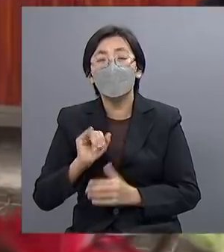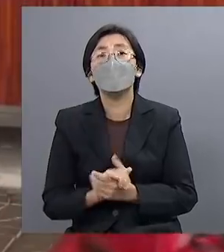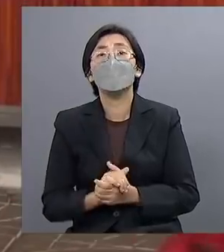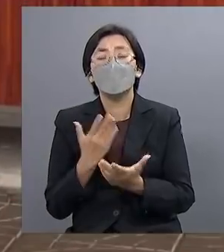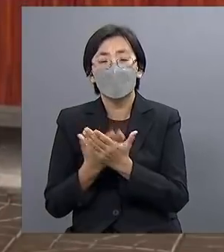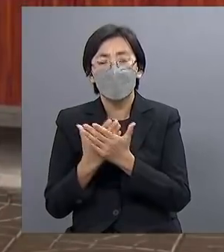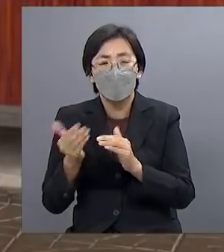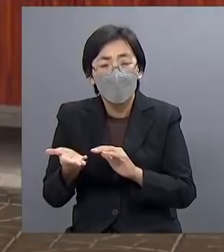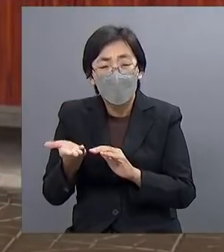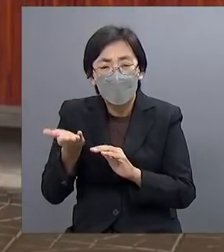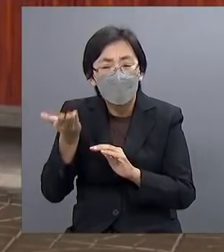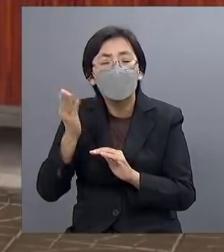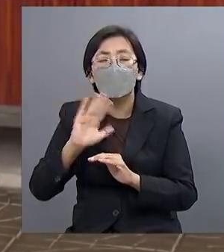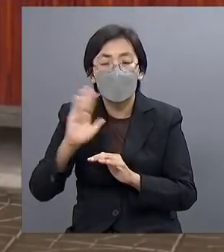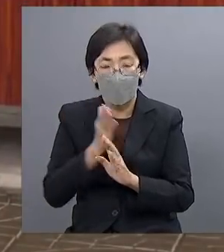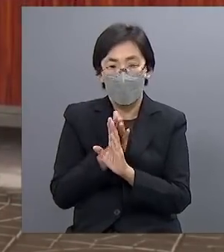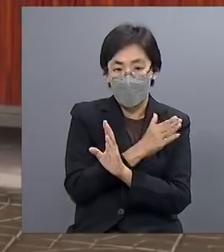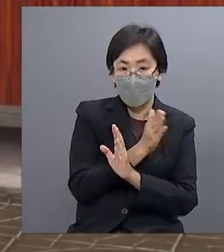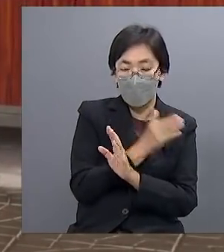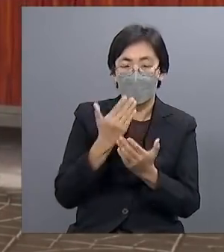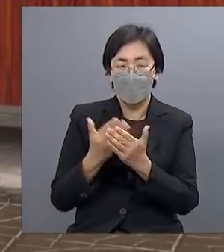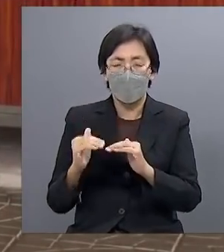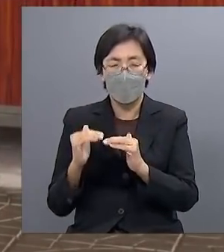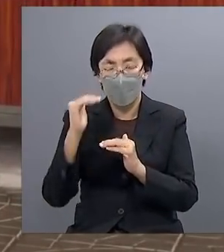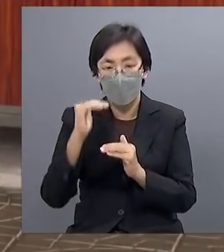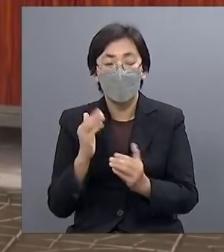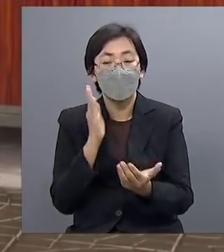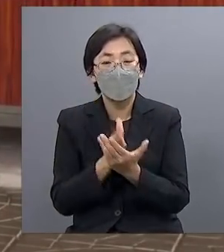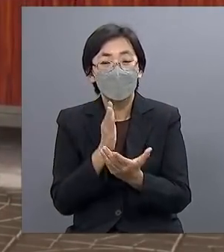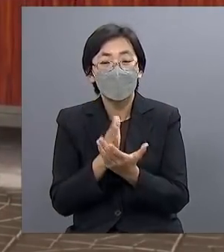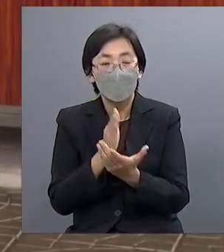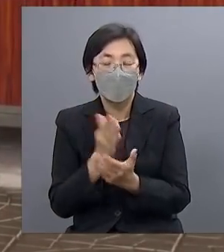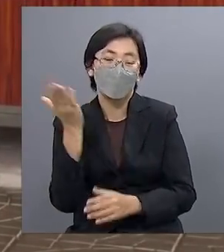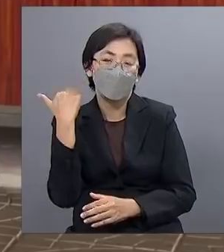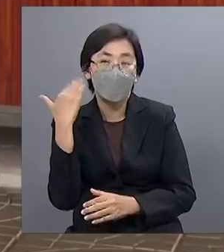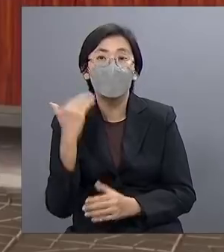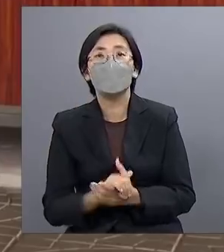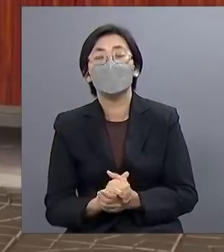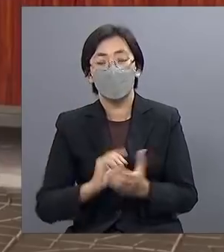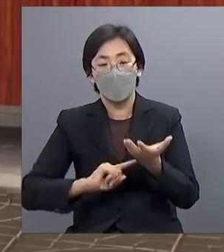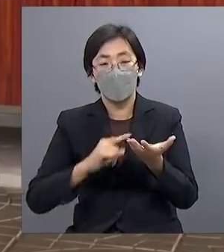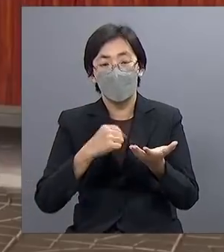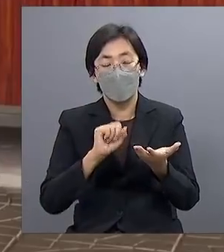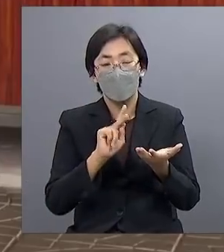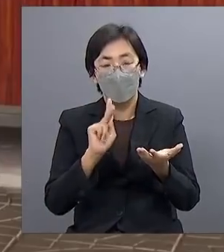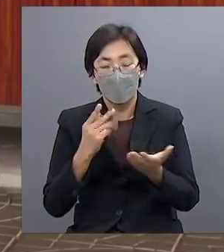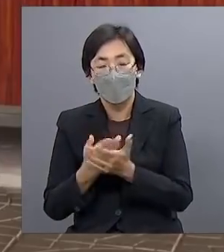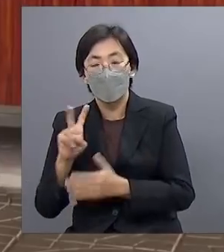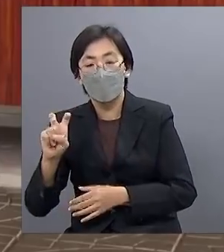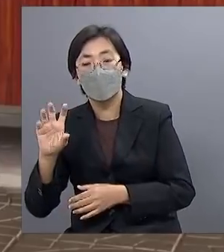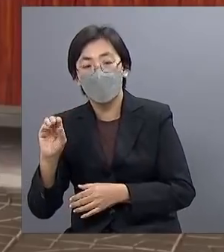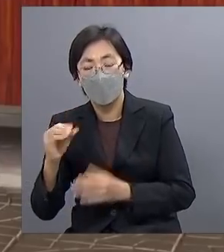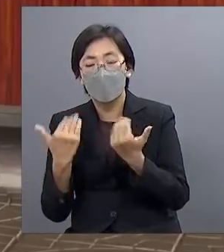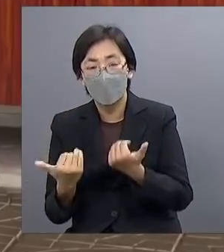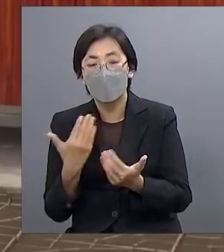ไปเหมือนช่วงก่อนหน้านี้นะคะยกตัวอย่างมะละกอค่ะก่อนหน้านี้ถุงละ10กิโลกรัมเนี่ยขายอยู่ที่250บาทนะคะตอนนี้อยู่ที่200